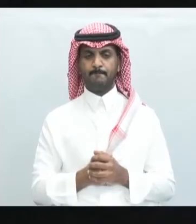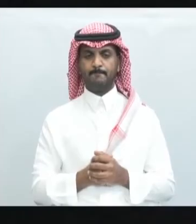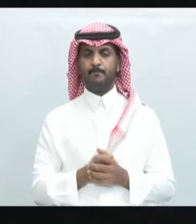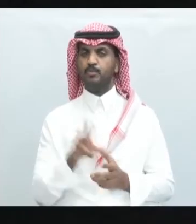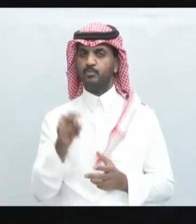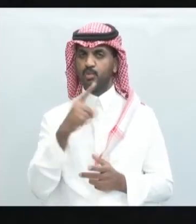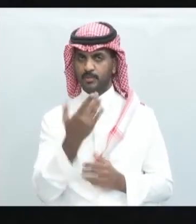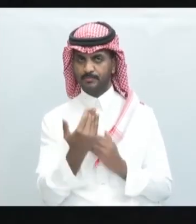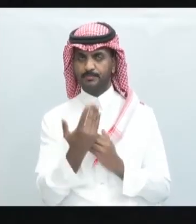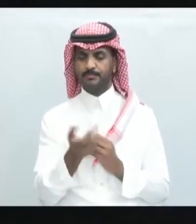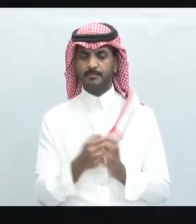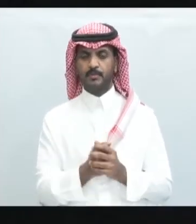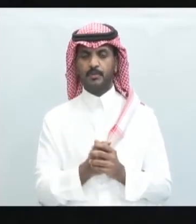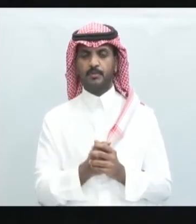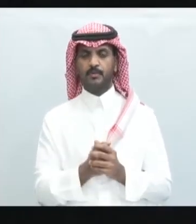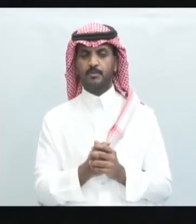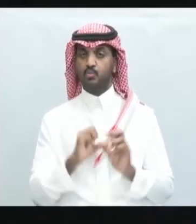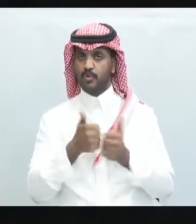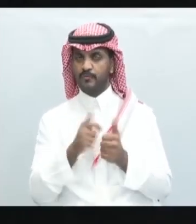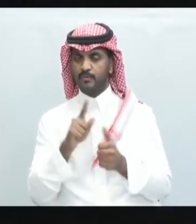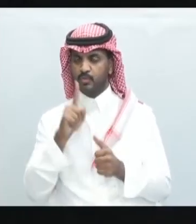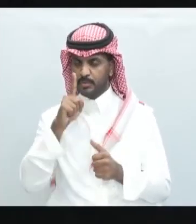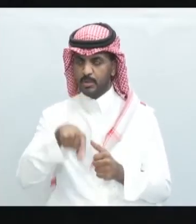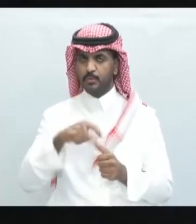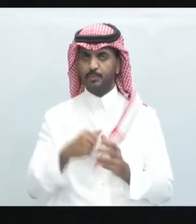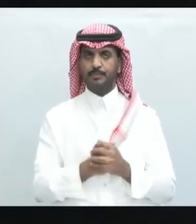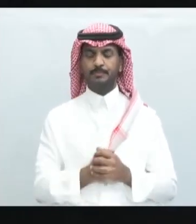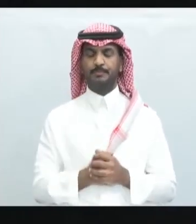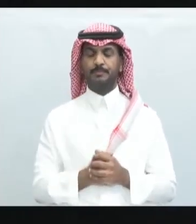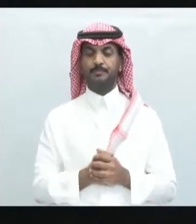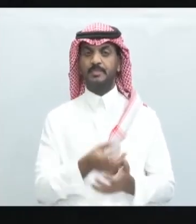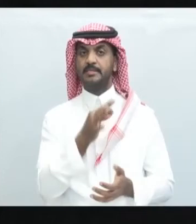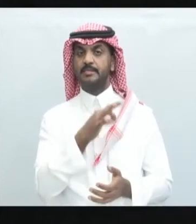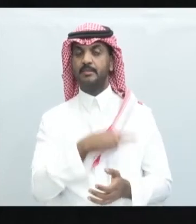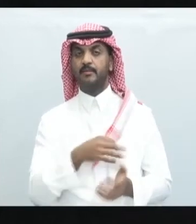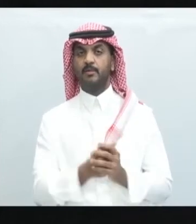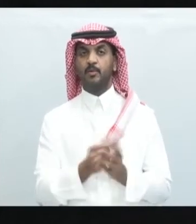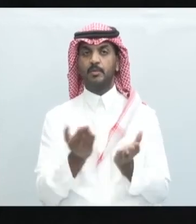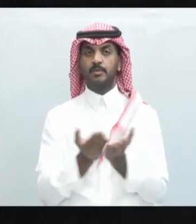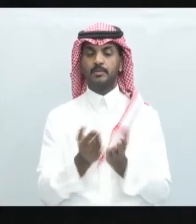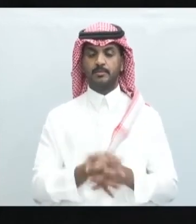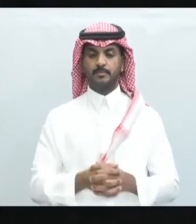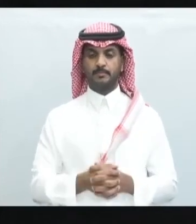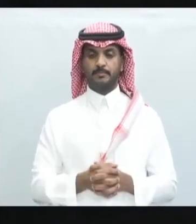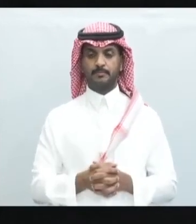على عمل باذن الله سينفذه بدءا من اليوم استفاده من الدرس